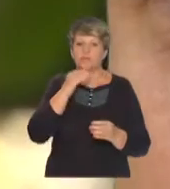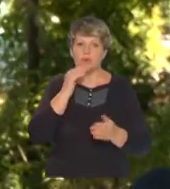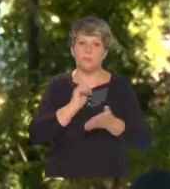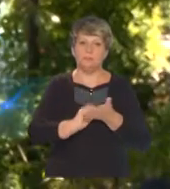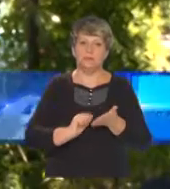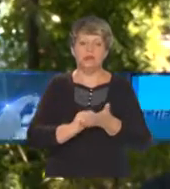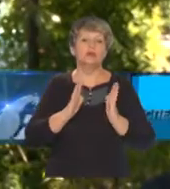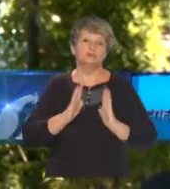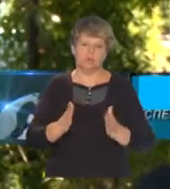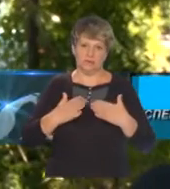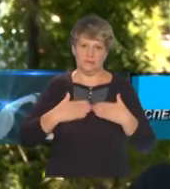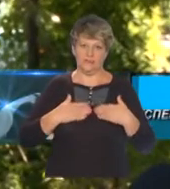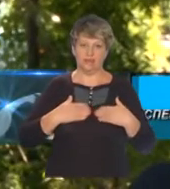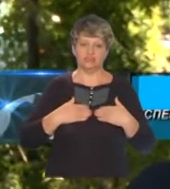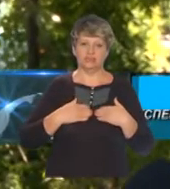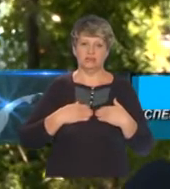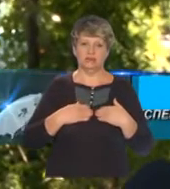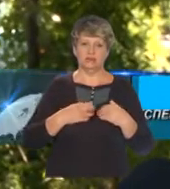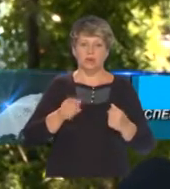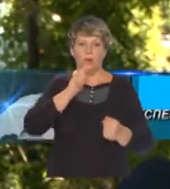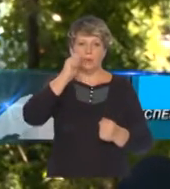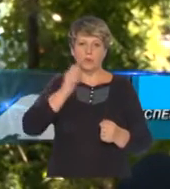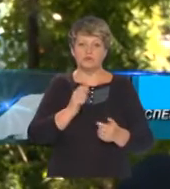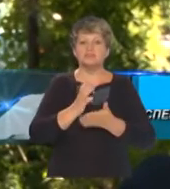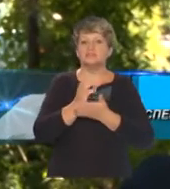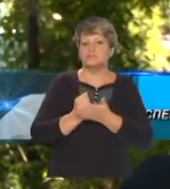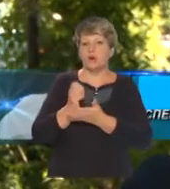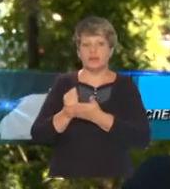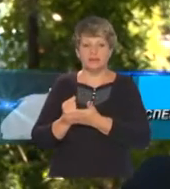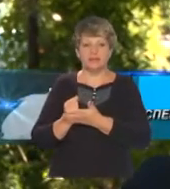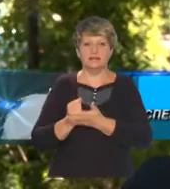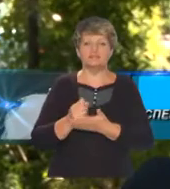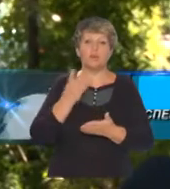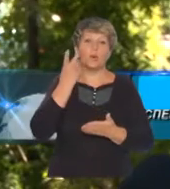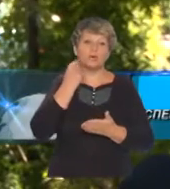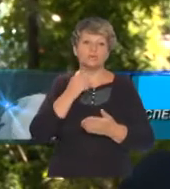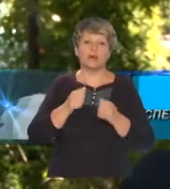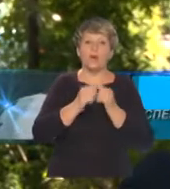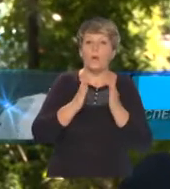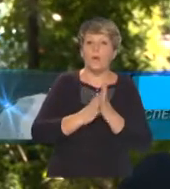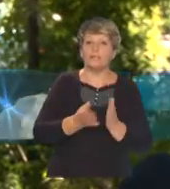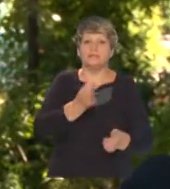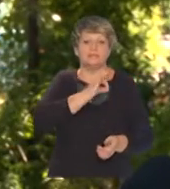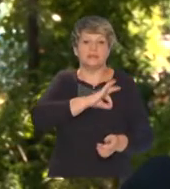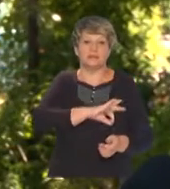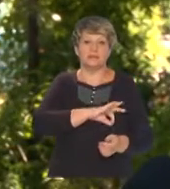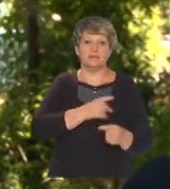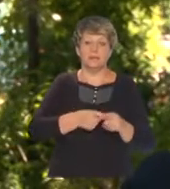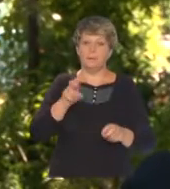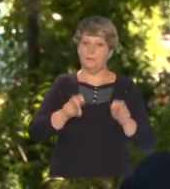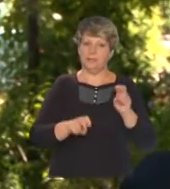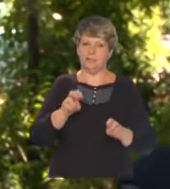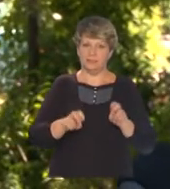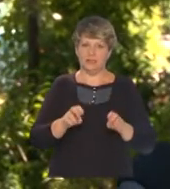причин. Тільки в нашій країні, ну і в країнах постсовєтського пространства, зберігалась тенденція, коли оптові потребителі електроенергії,